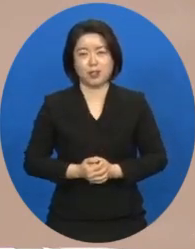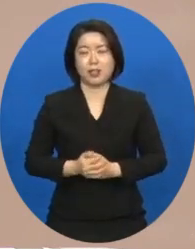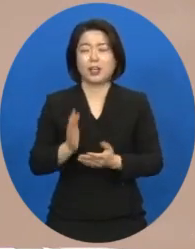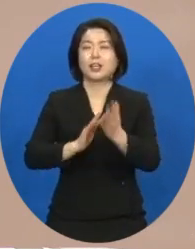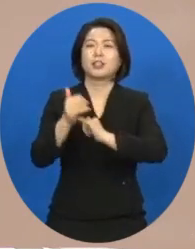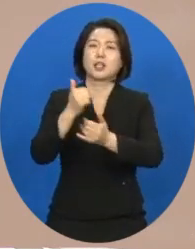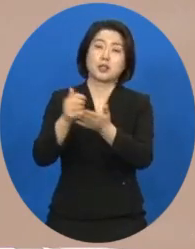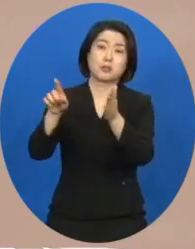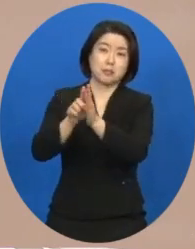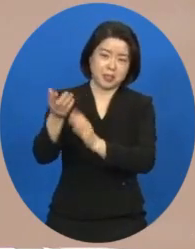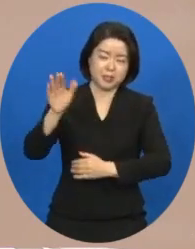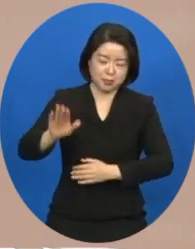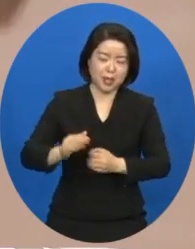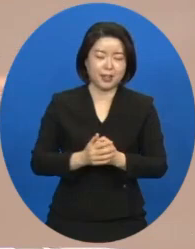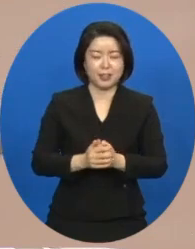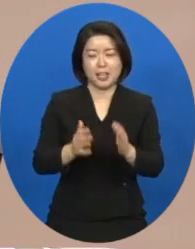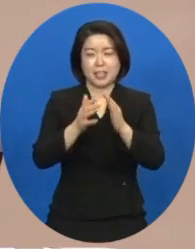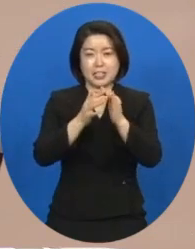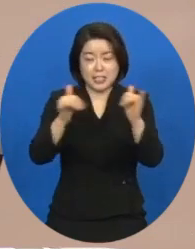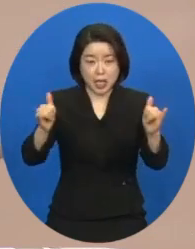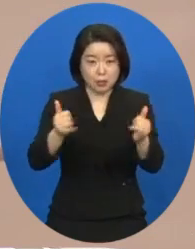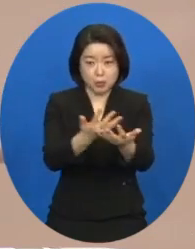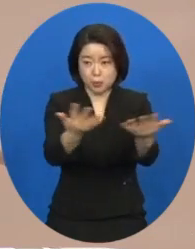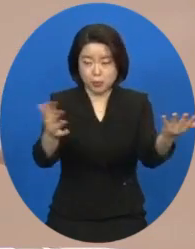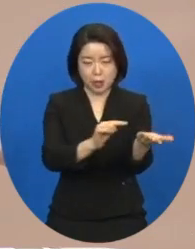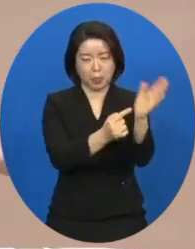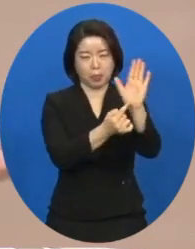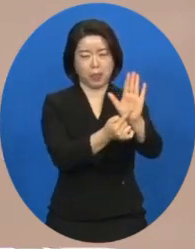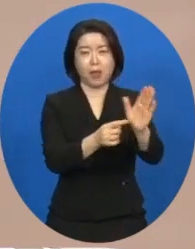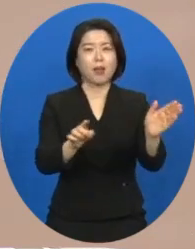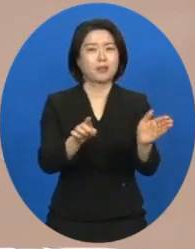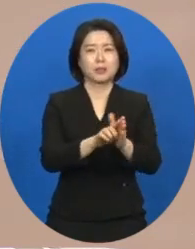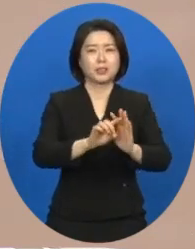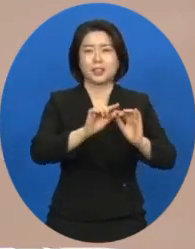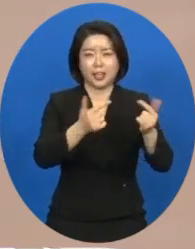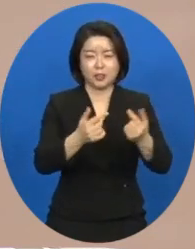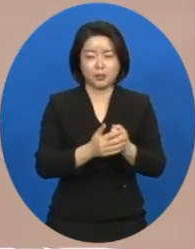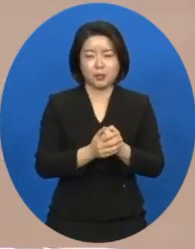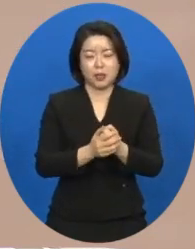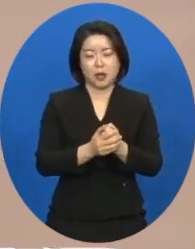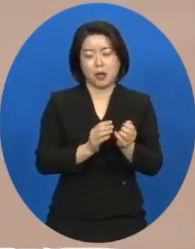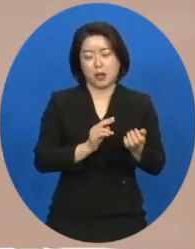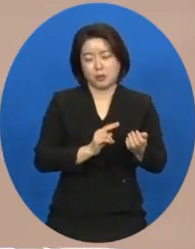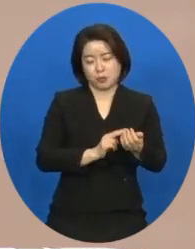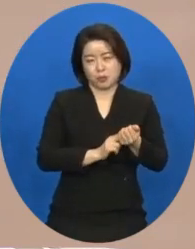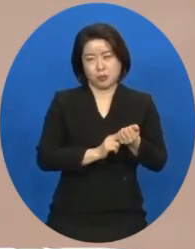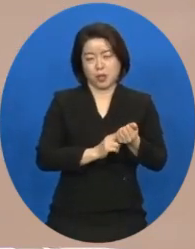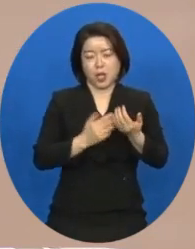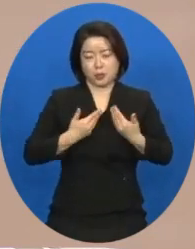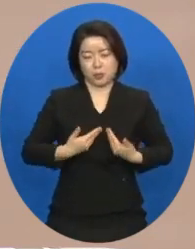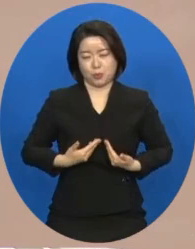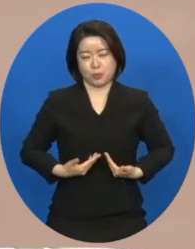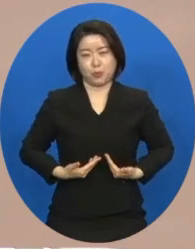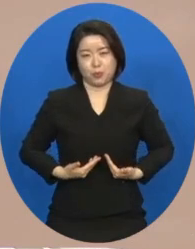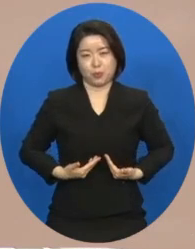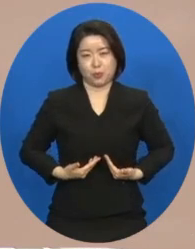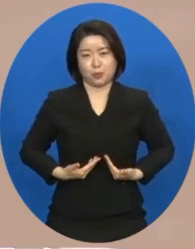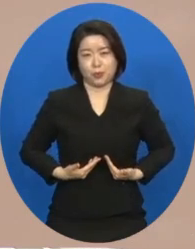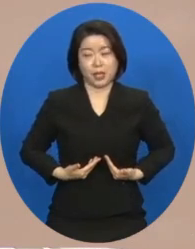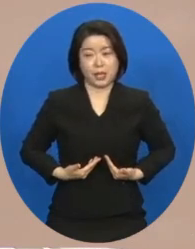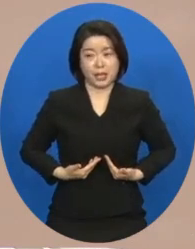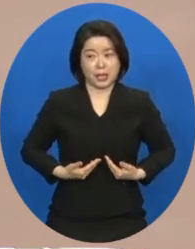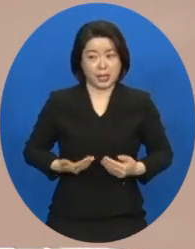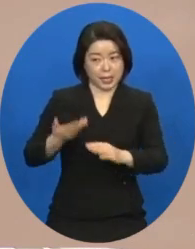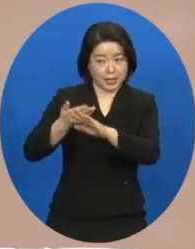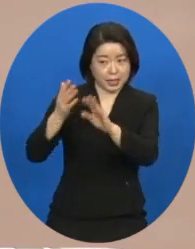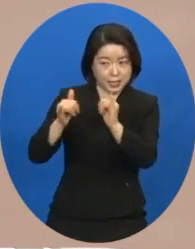믿어도 사람들에게 드러내고 믿기보다는 그저 숨어서 조용히 다른